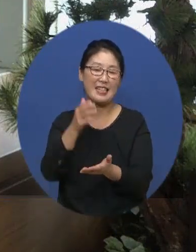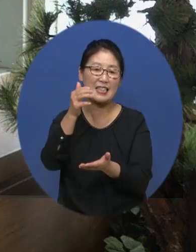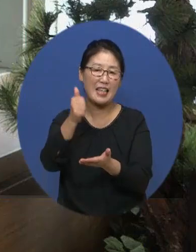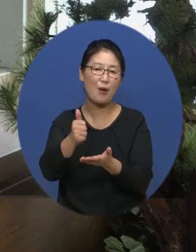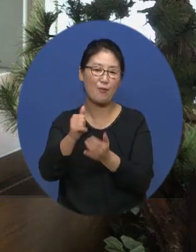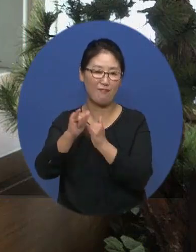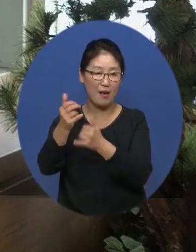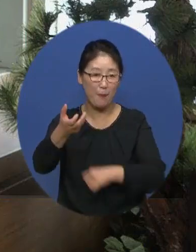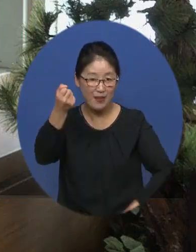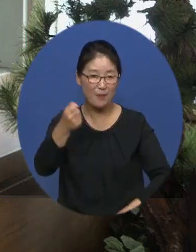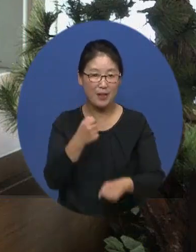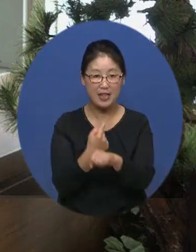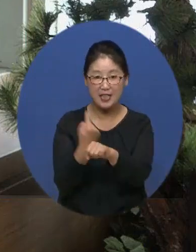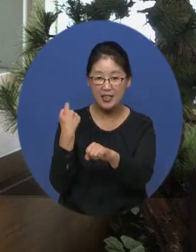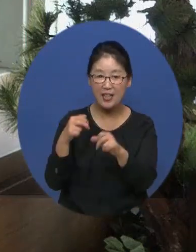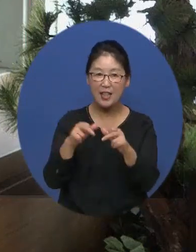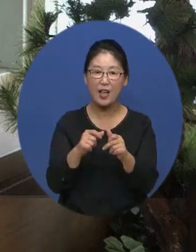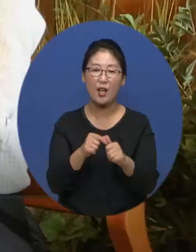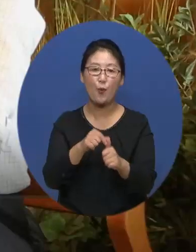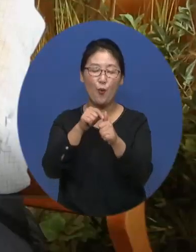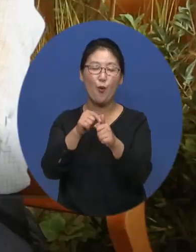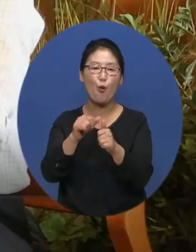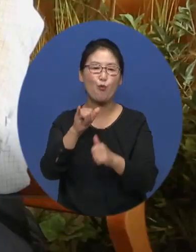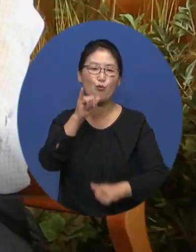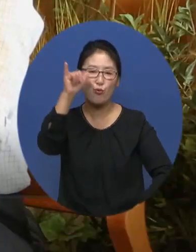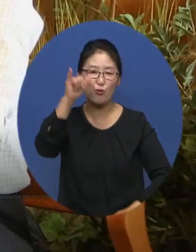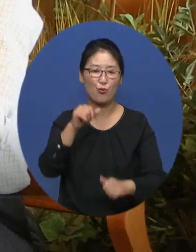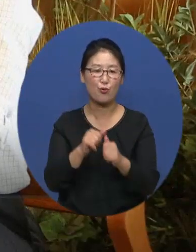고용 우수 사업주로 선정이 되었습니다.